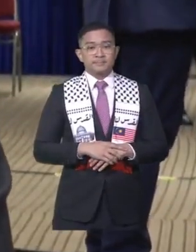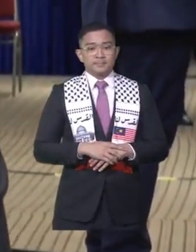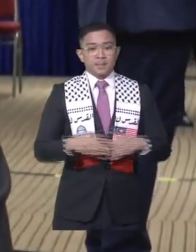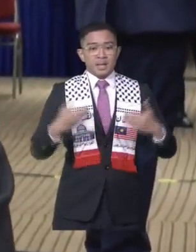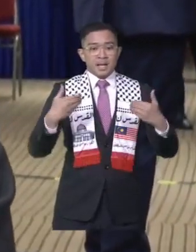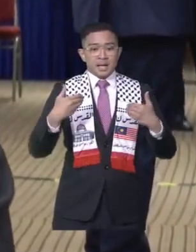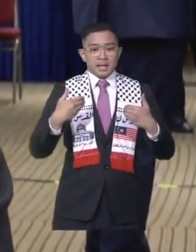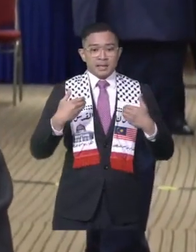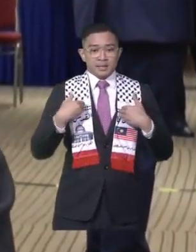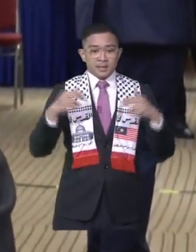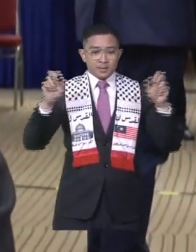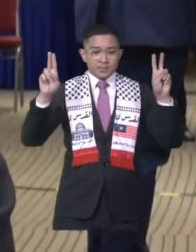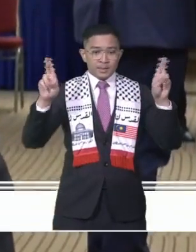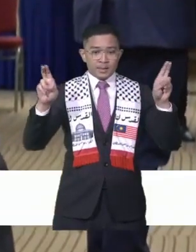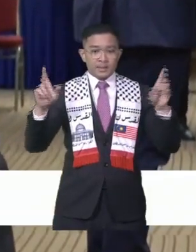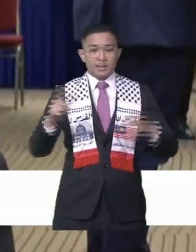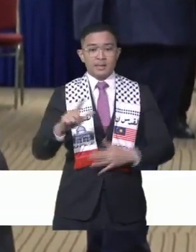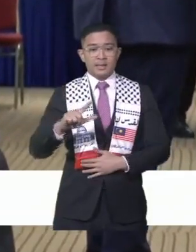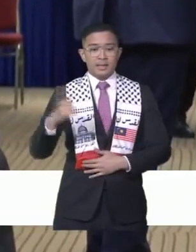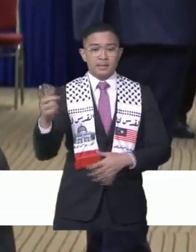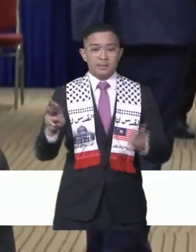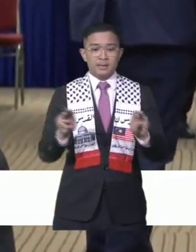Ada juga perkara-perkara lain seperti